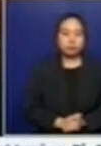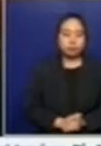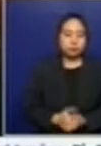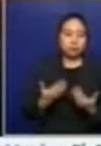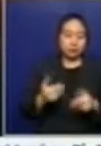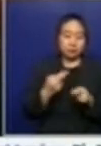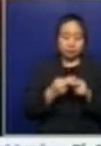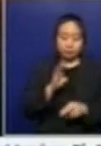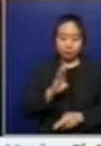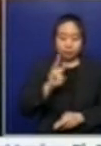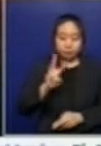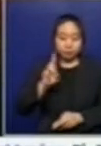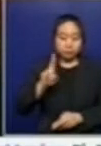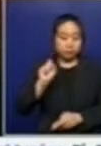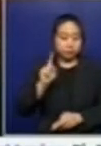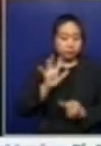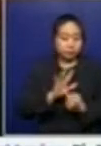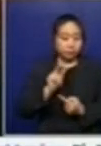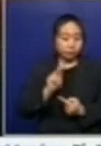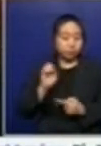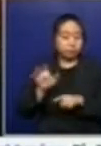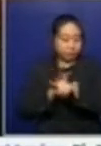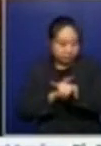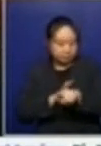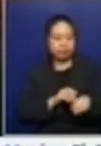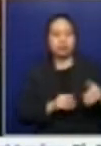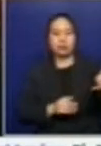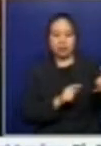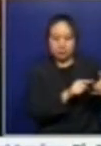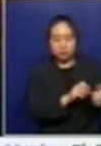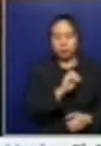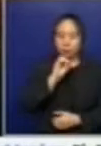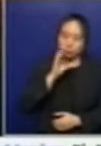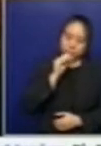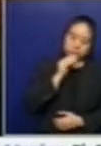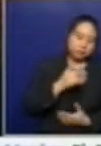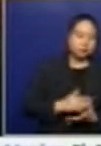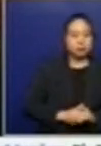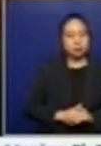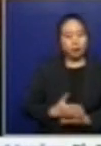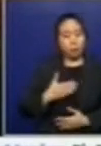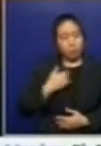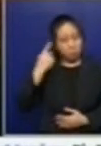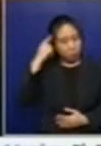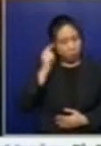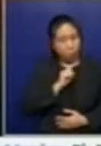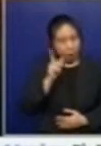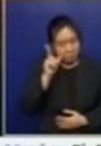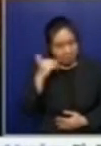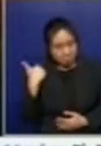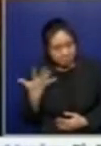ร.บวรศักดิ์นะครับนะต้องบ่นนะบ่นนะผมไม่รู้ว่าด่าแม่ด้วยหรือเปล่าน